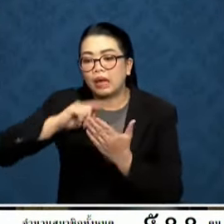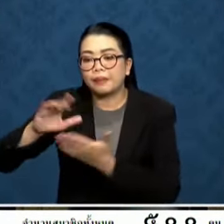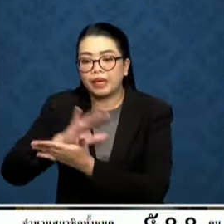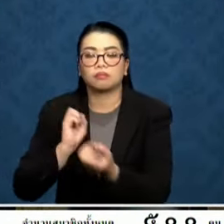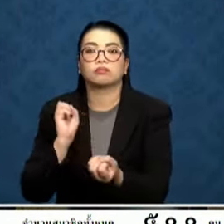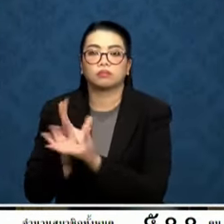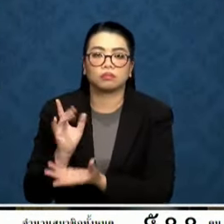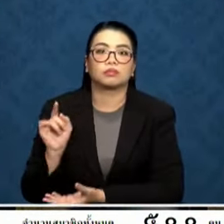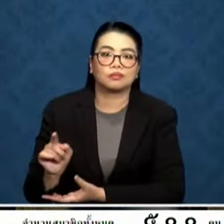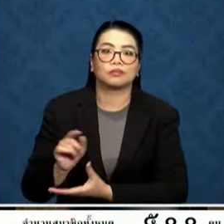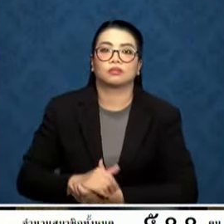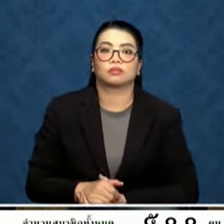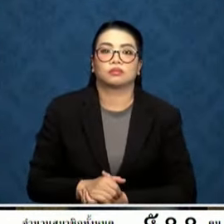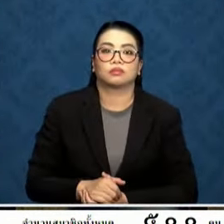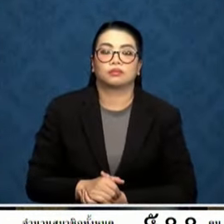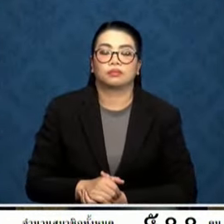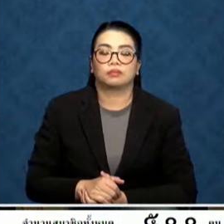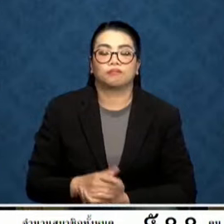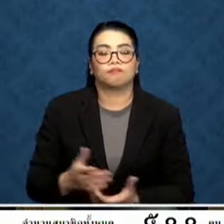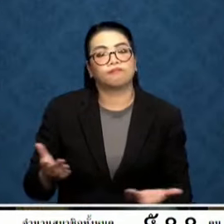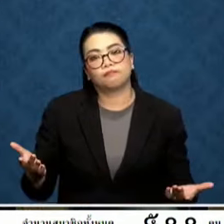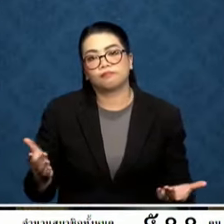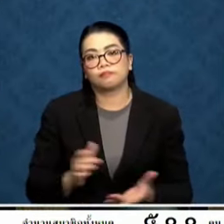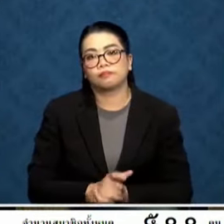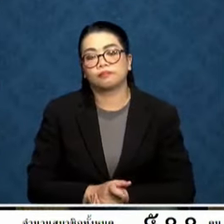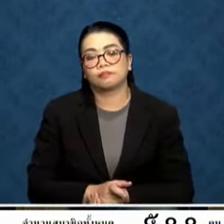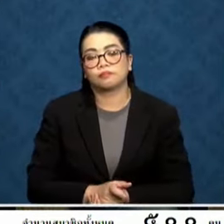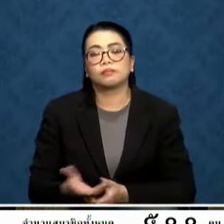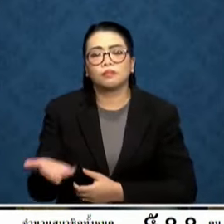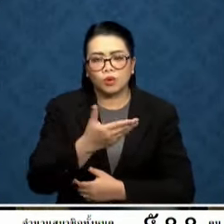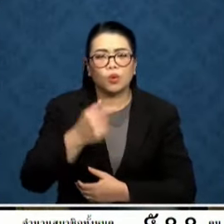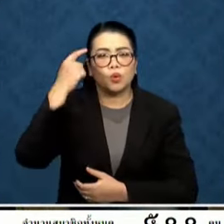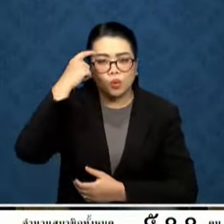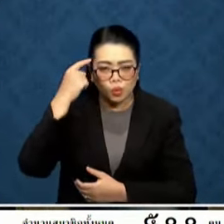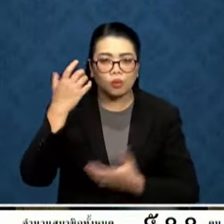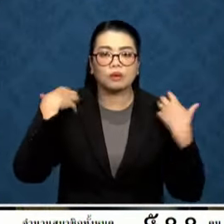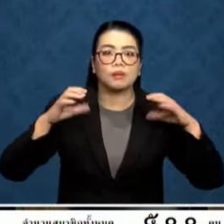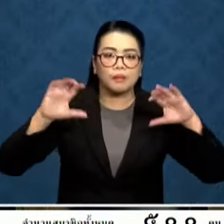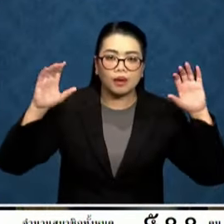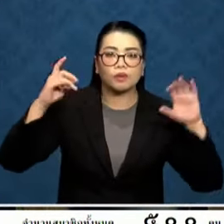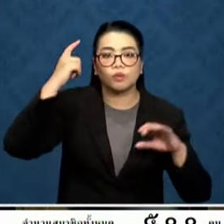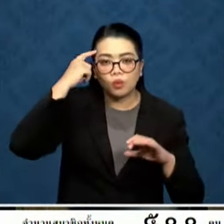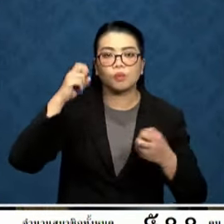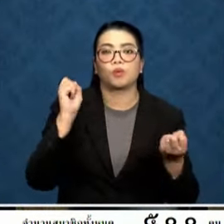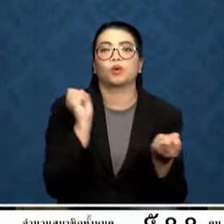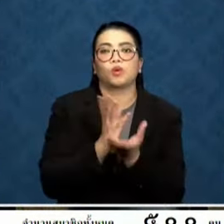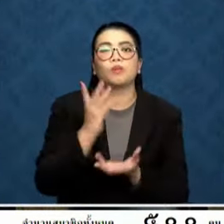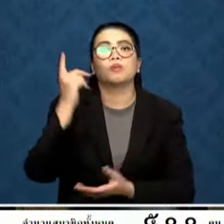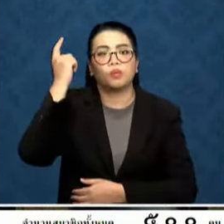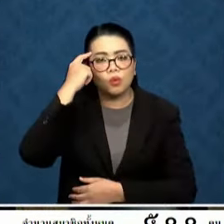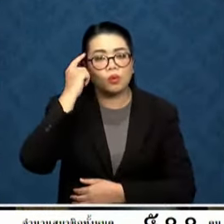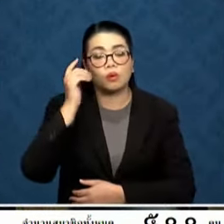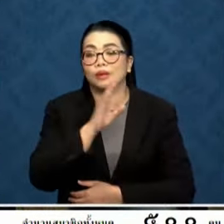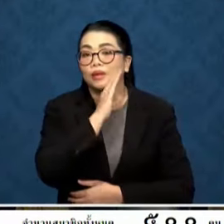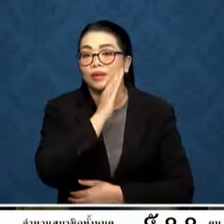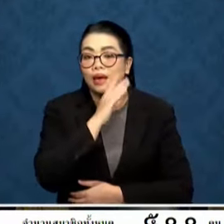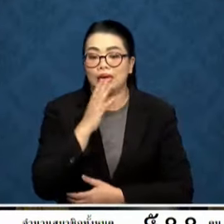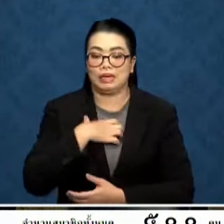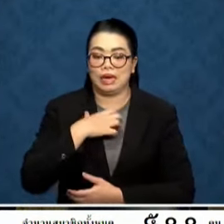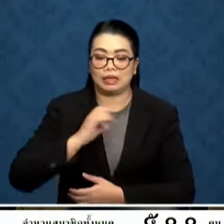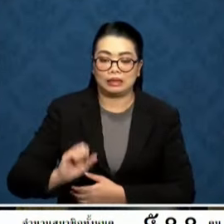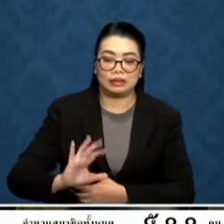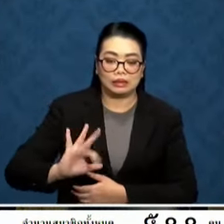นั้นแล้วทุกคนทราบดีครับรัฐบาลก็ทราบว่าถ้าเราอยากพิกฟื้น